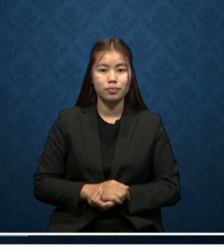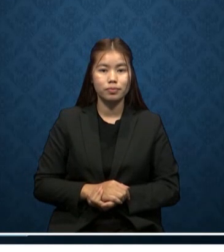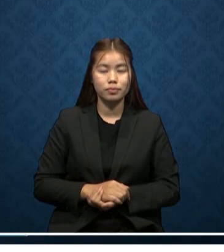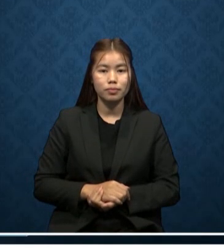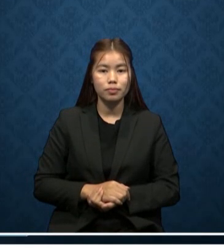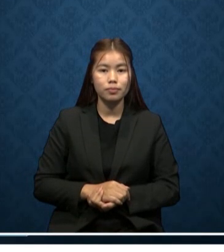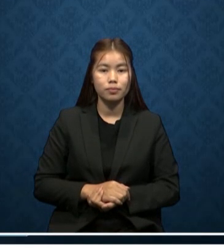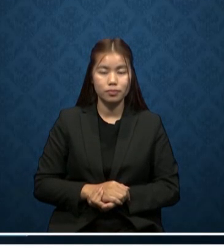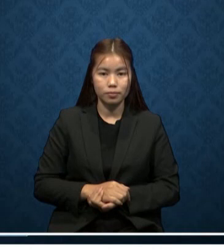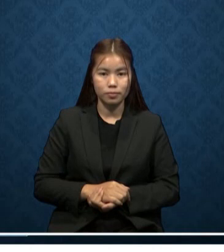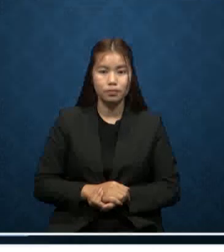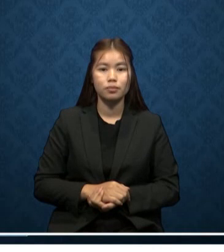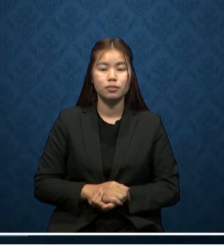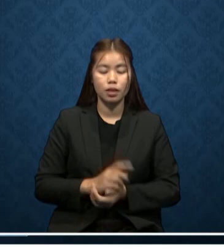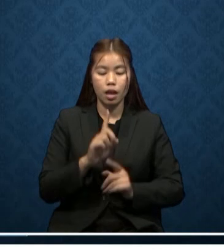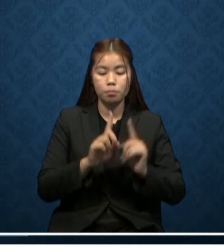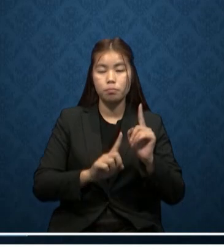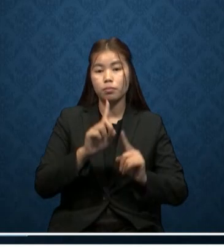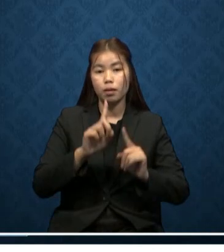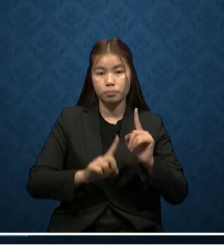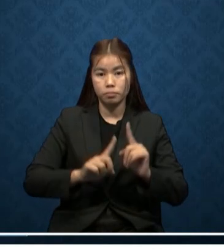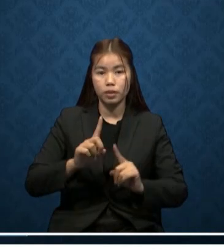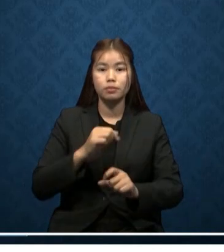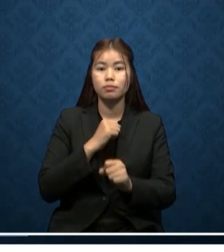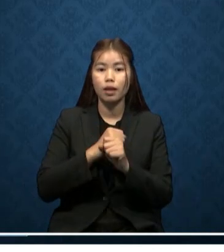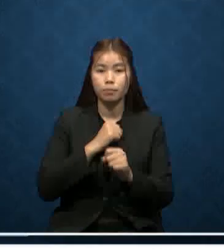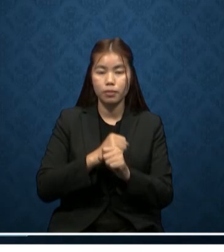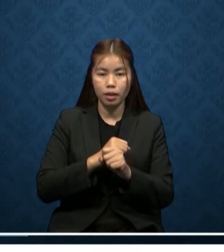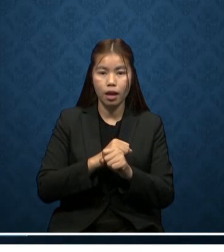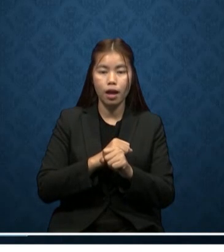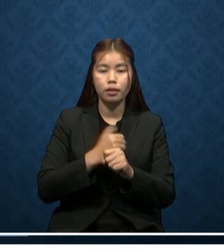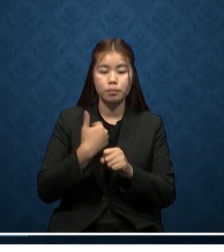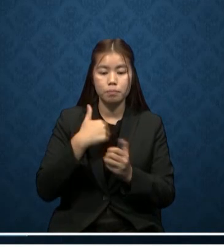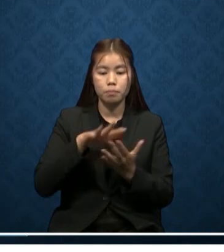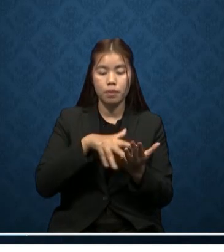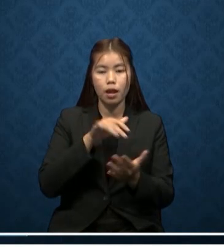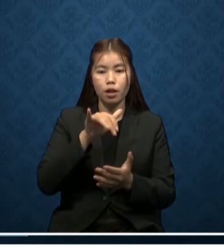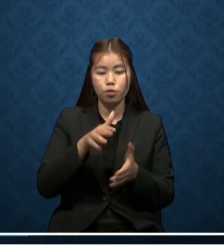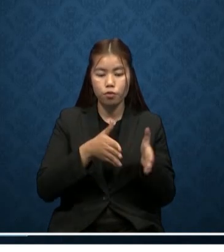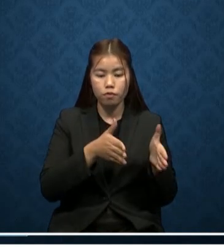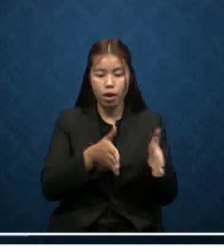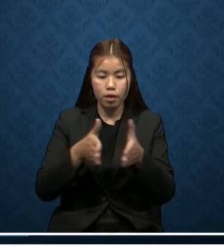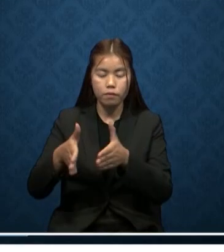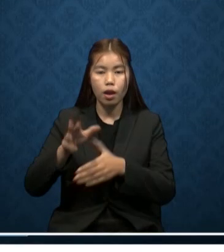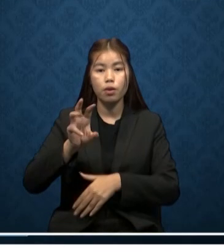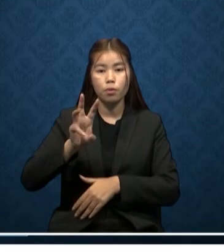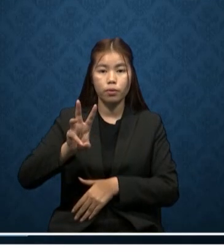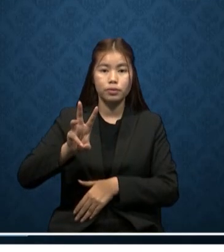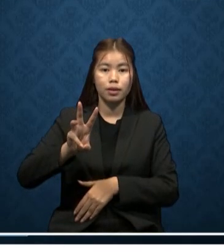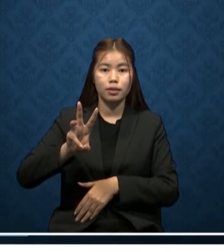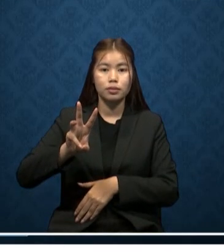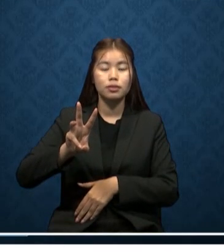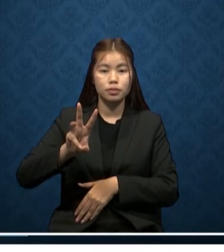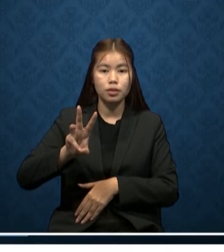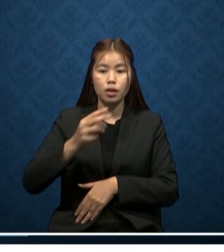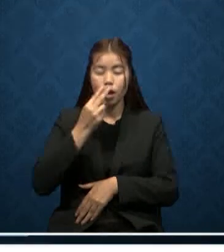ไปเป็นการประเมินผลเช่นเดียวกันภายใต้ยุทธศาสตร์ 6ด้านนะครับผมเอามาให้ดูทั้งช่อง